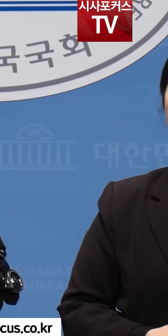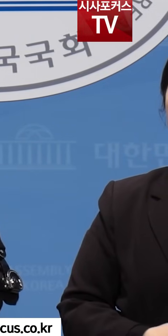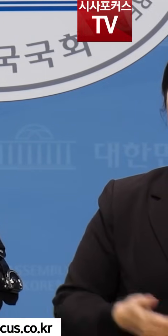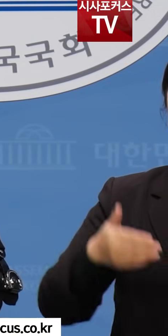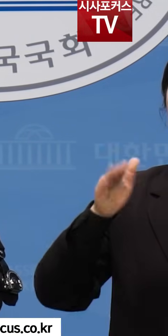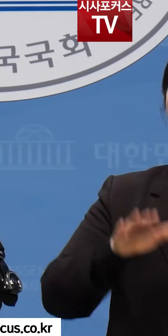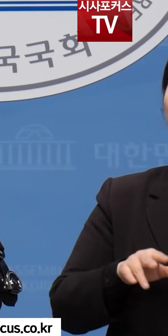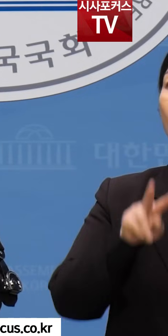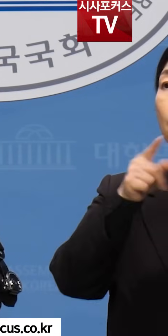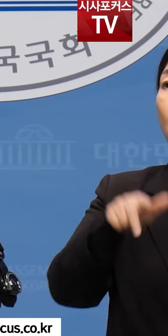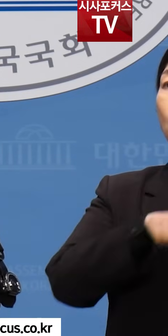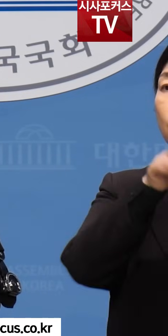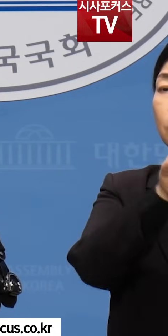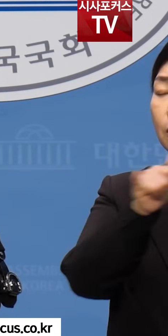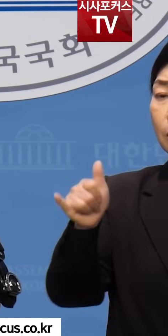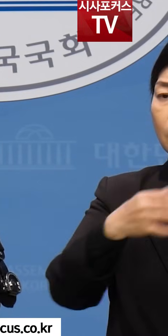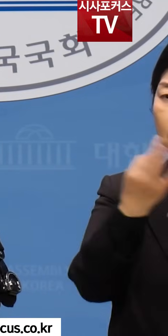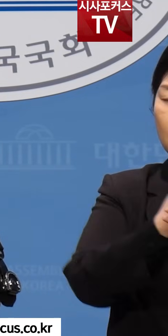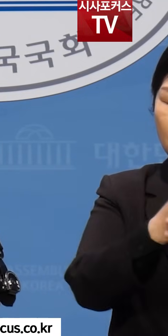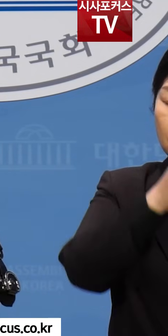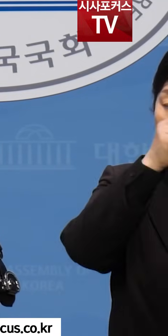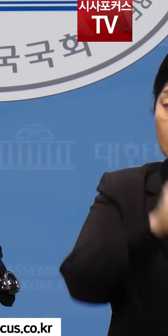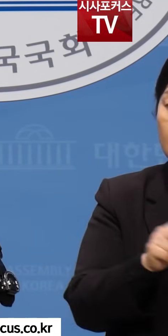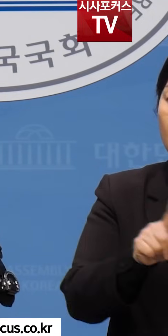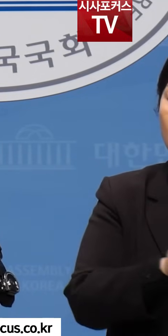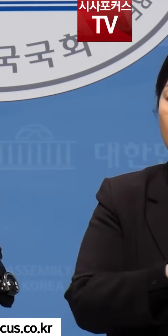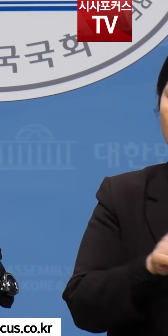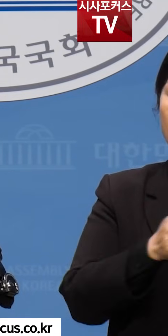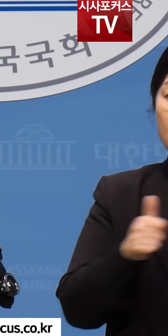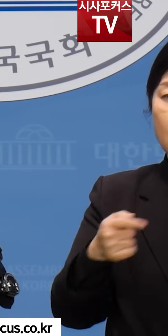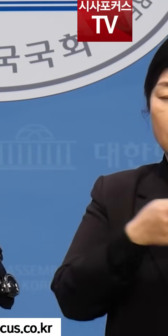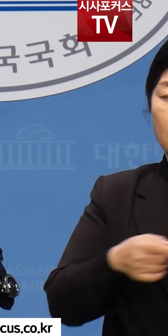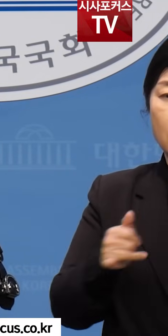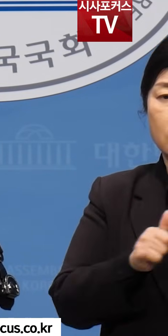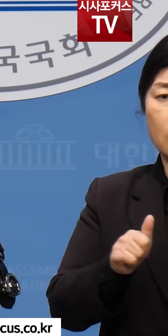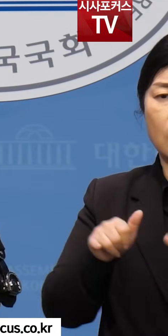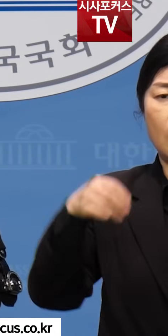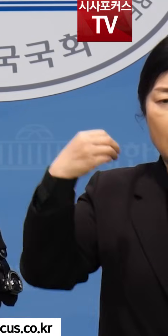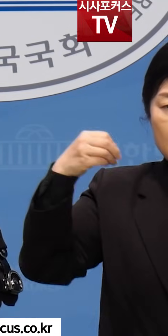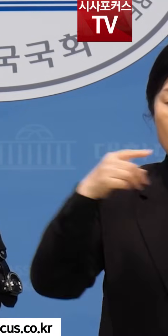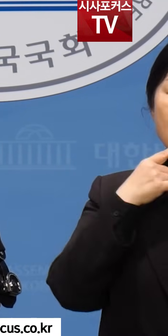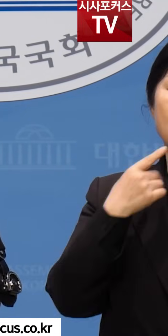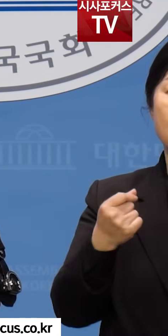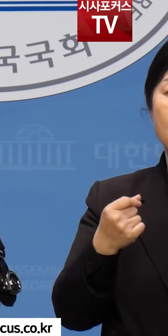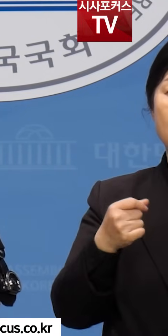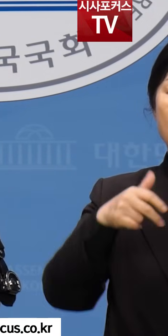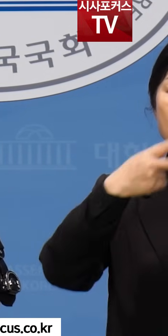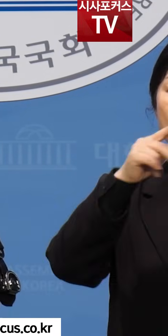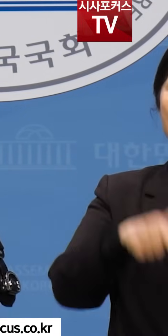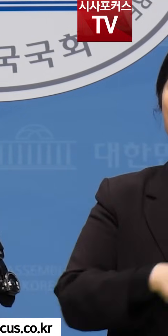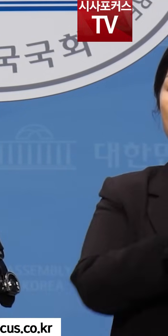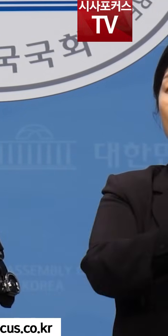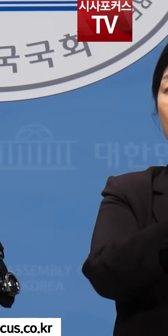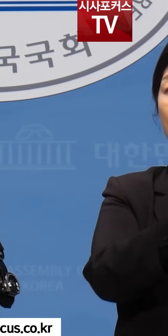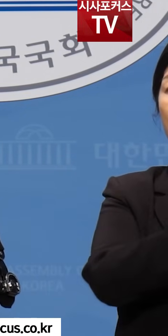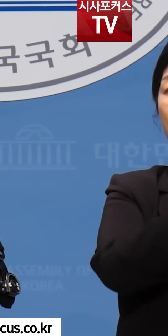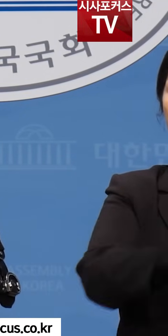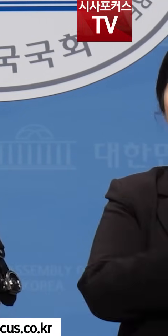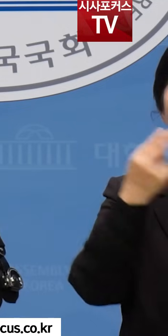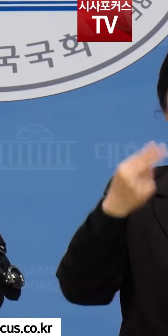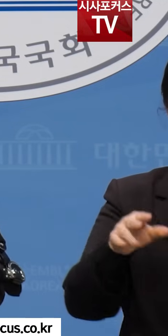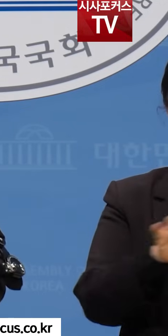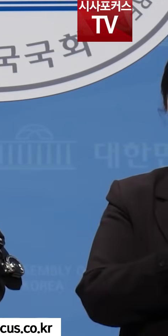그럼에도 박 후보의 떼돈은 각종 피해자 코스프레로 떼돈을 버는 조국 대표의 일가족과